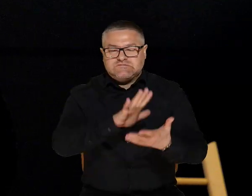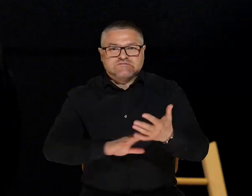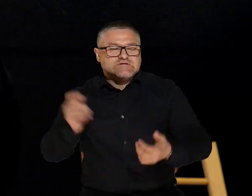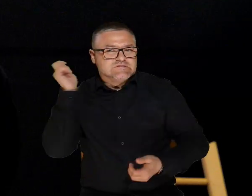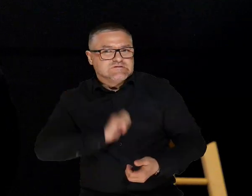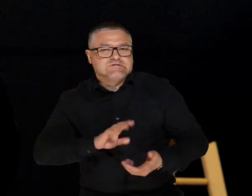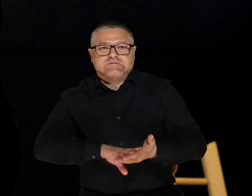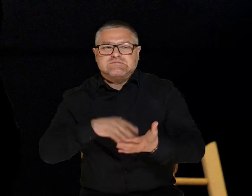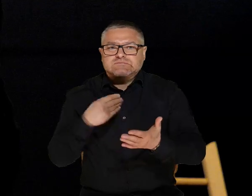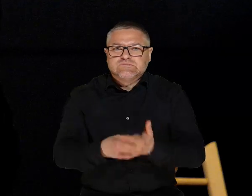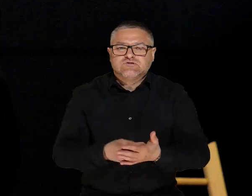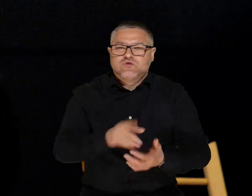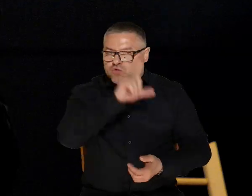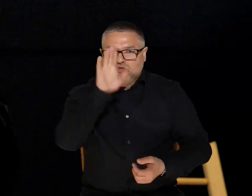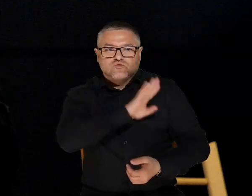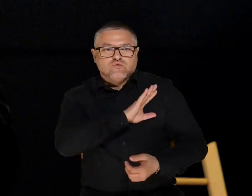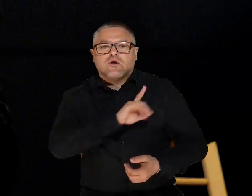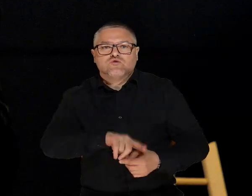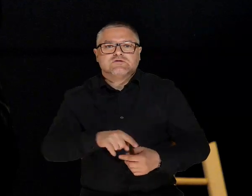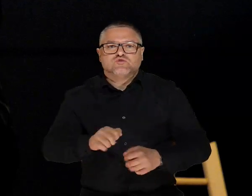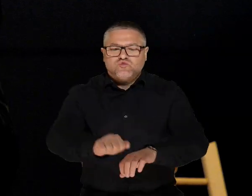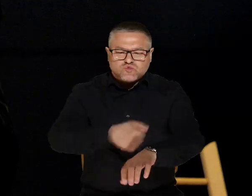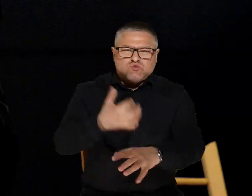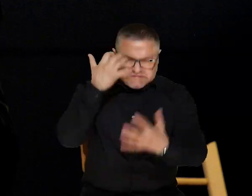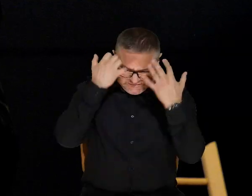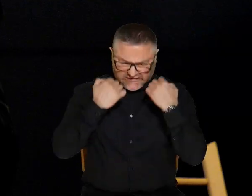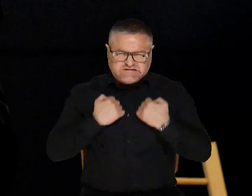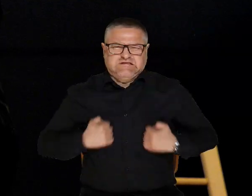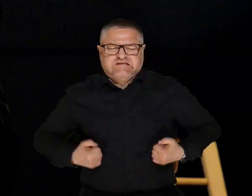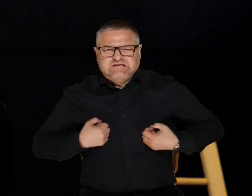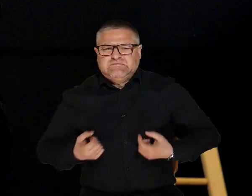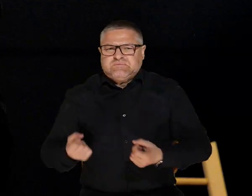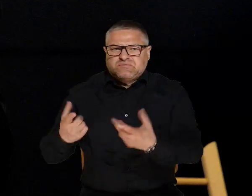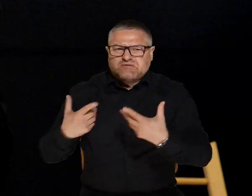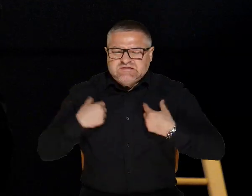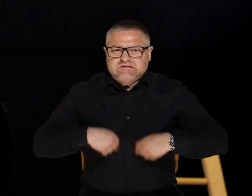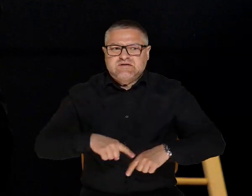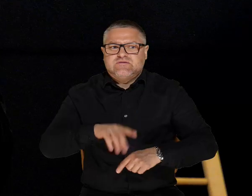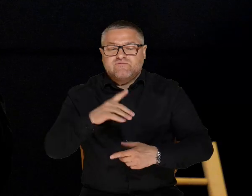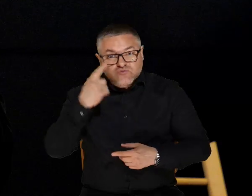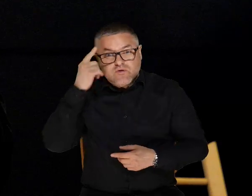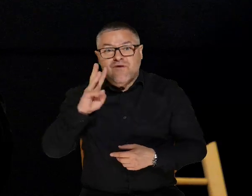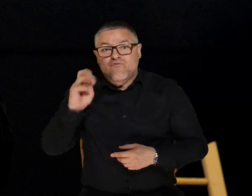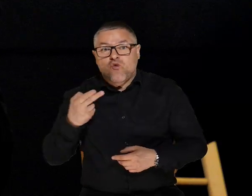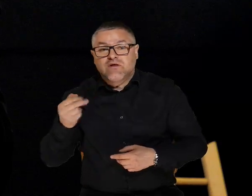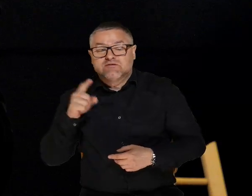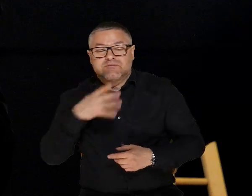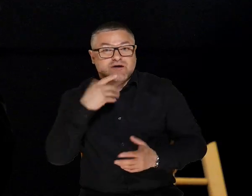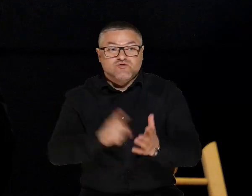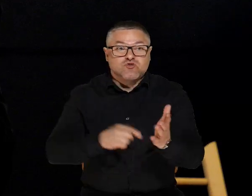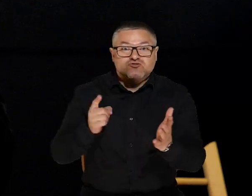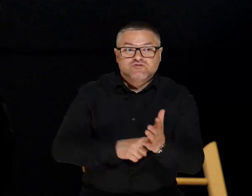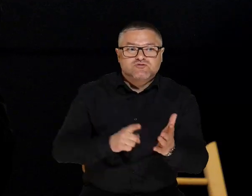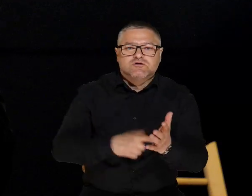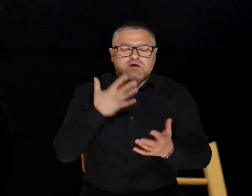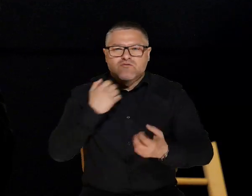obdzierania ofiar ze skóry i tak dalej, co w sumie no, w tych wspomnieniach wołyńskich jest stosunkowo częste, takiej